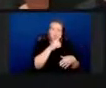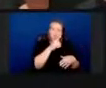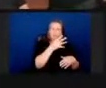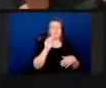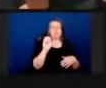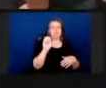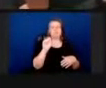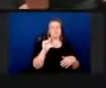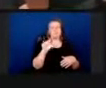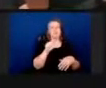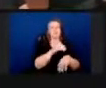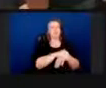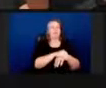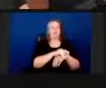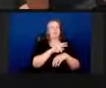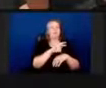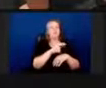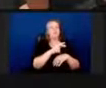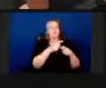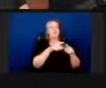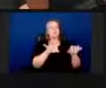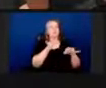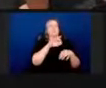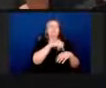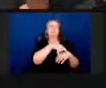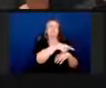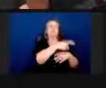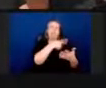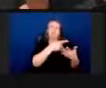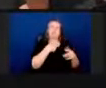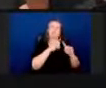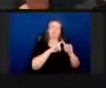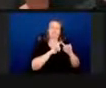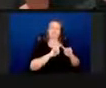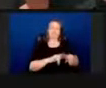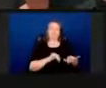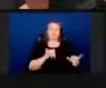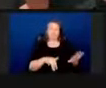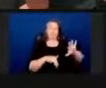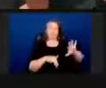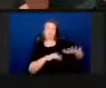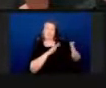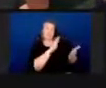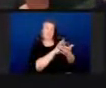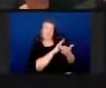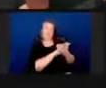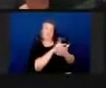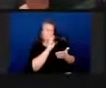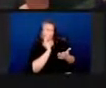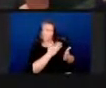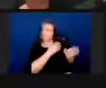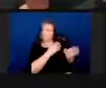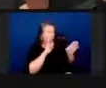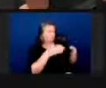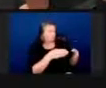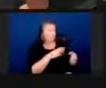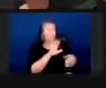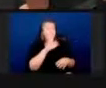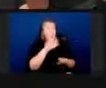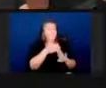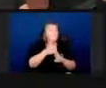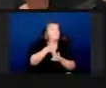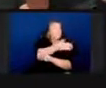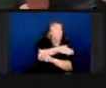hawajawakilishwa vilivyo. Na kwa kuwa kutokana na hali anuwai